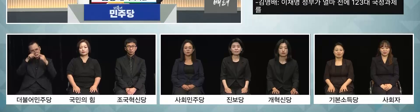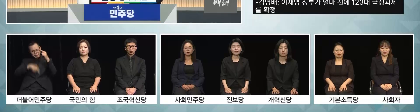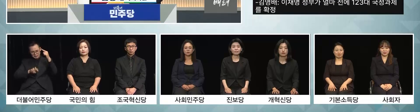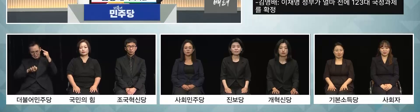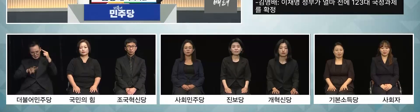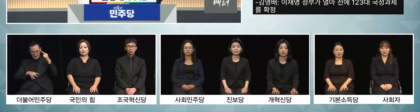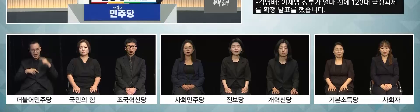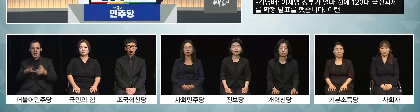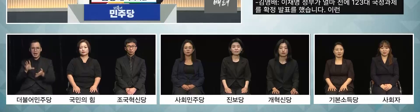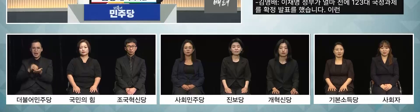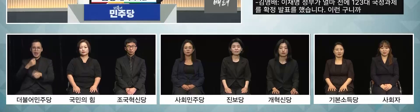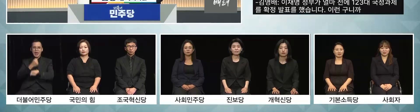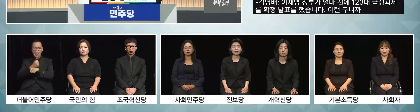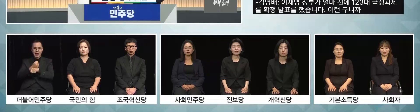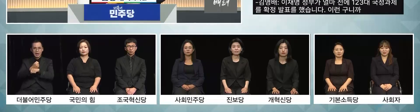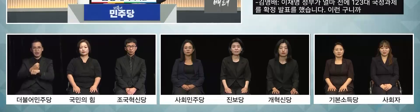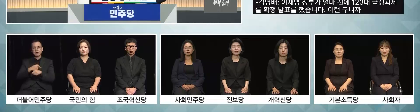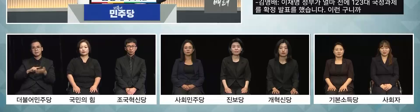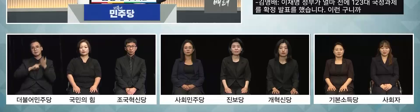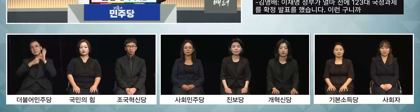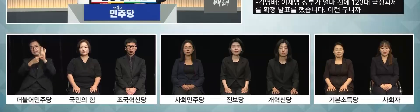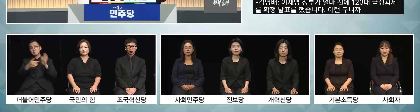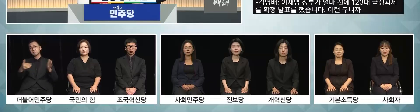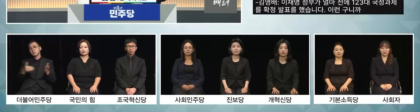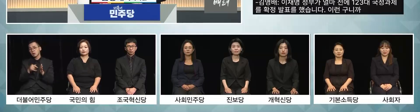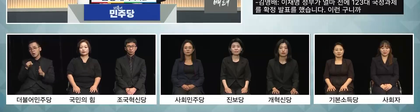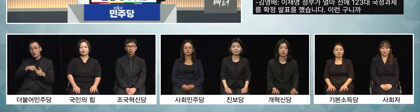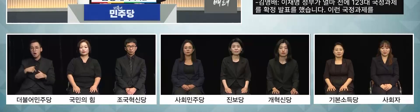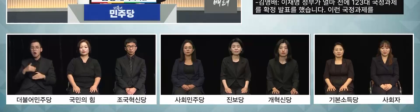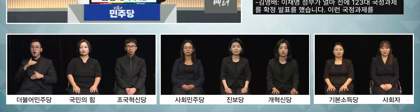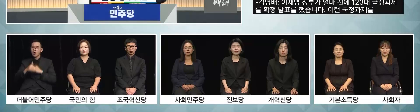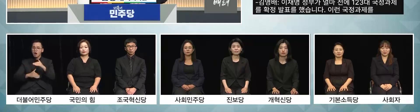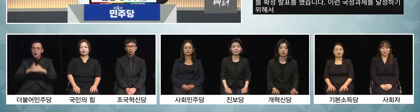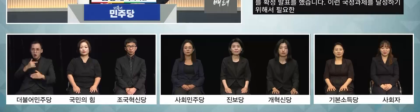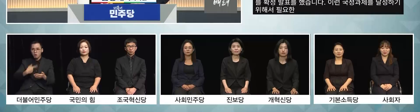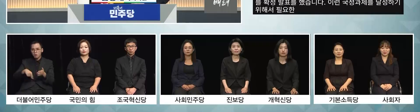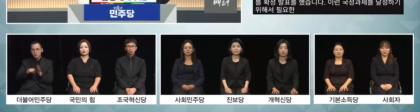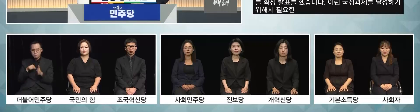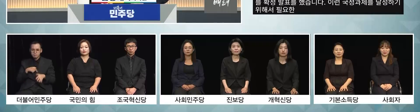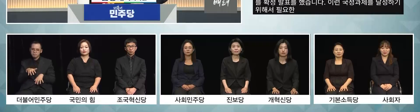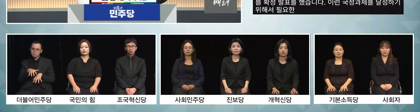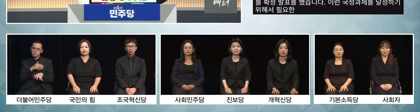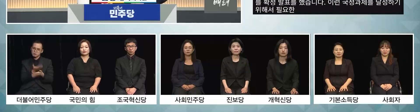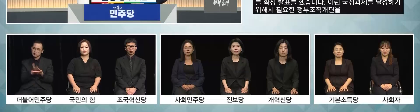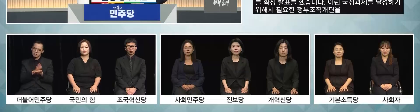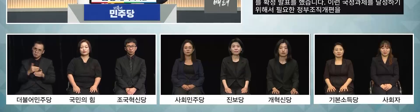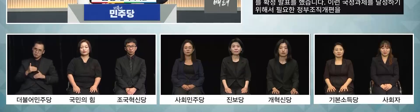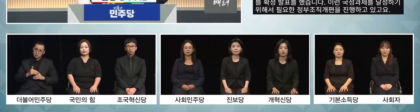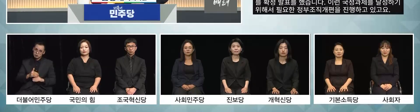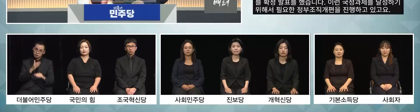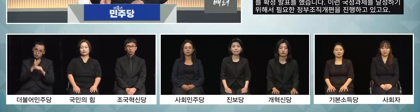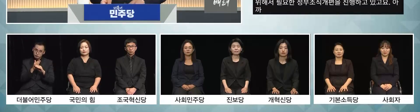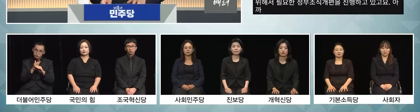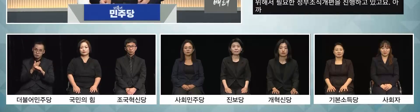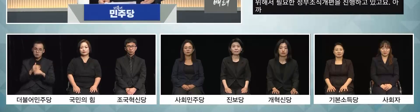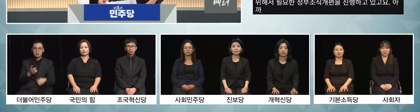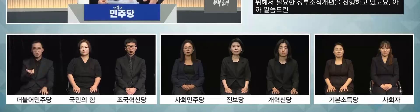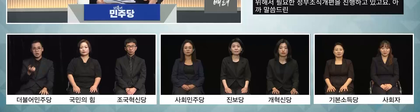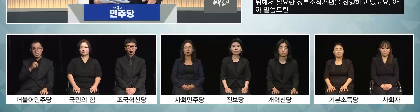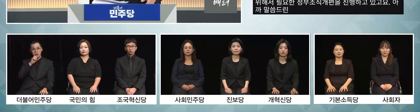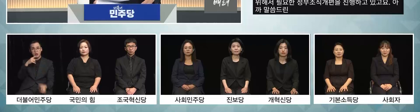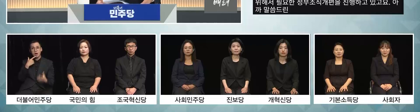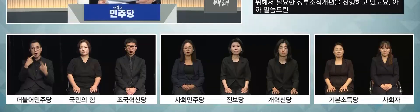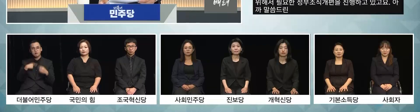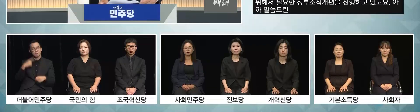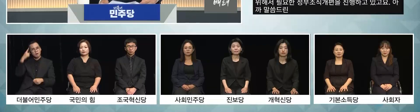이런 국정과제들을 달성하기 위해서 필요한 정부 조직 개편을 지금 진행을 하고 있고요. 아까 말씀드린 대로